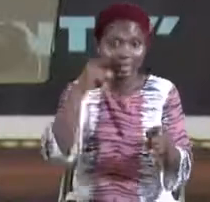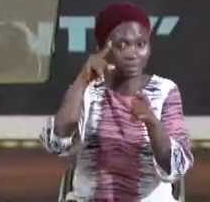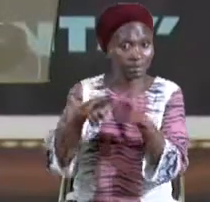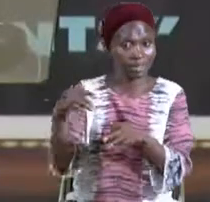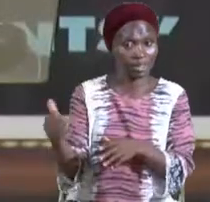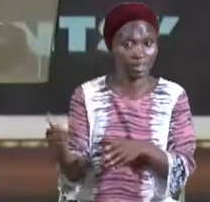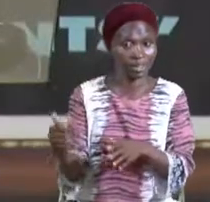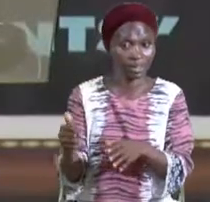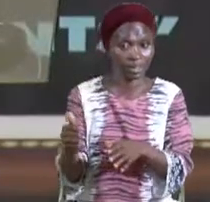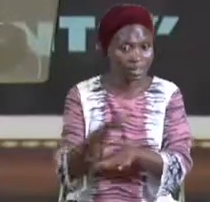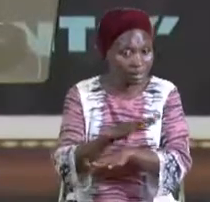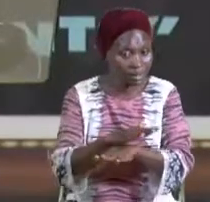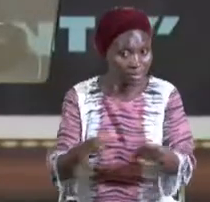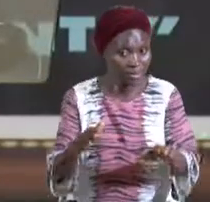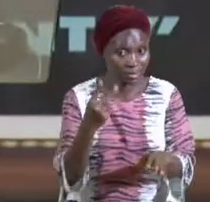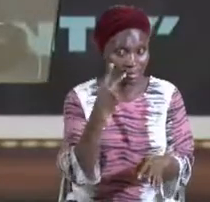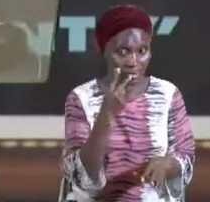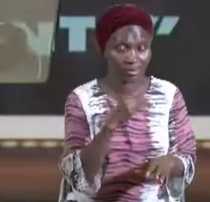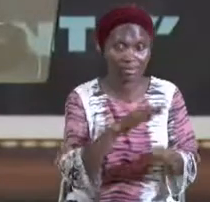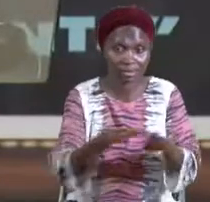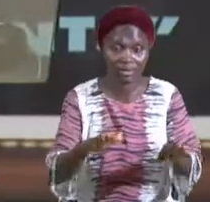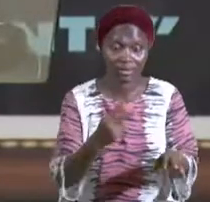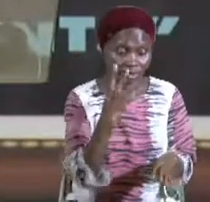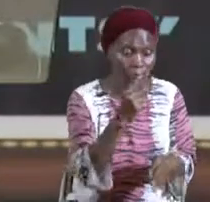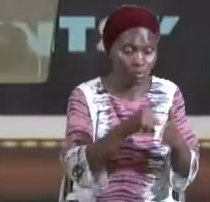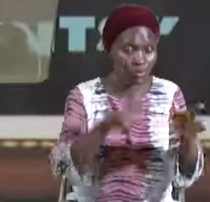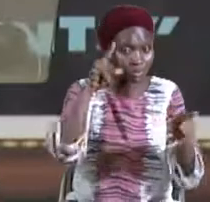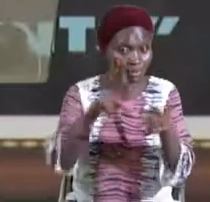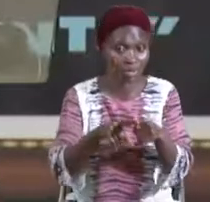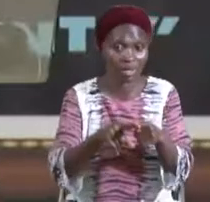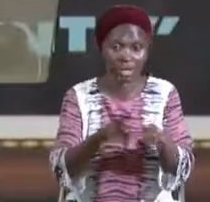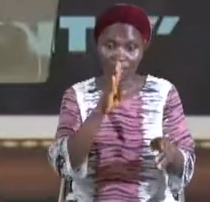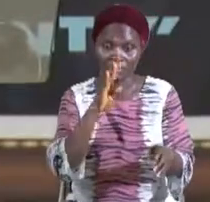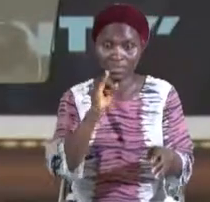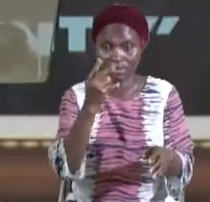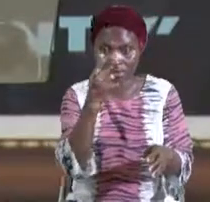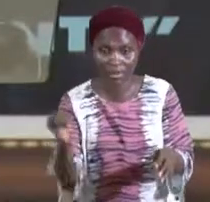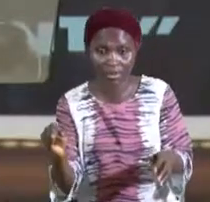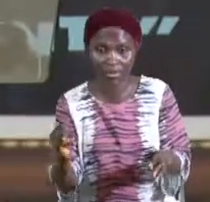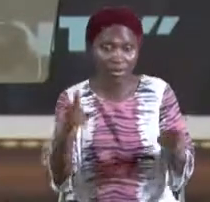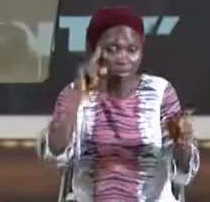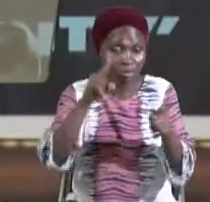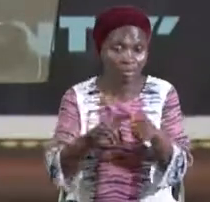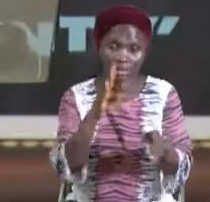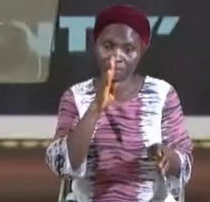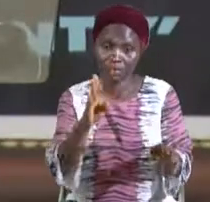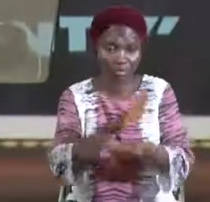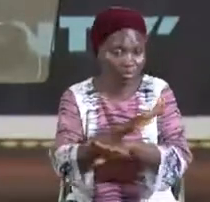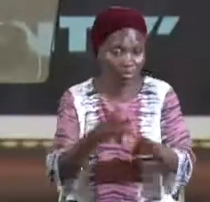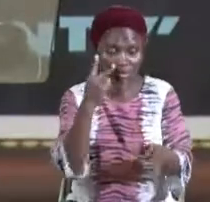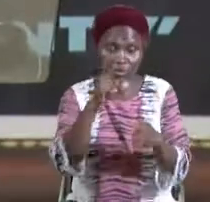A n'a pas vu ce que frère B voit. Frère B ne voit pas ce que frère C a